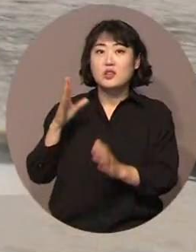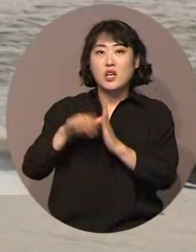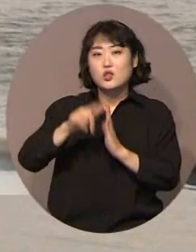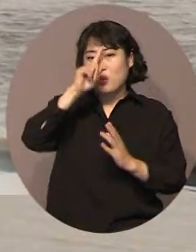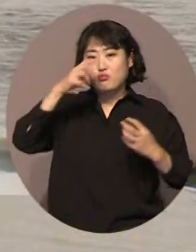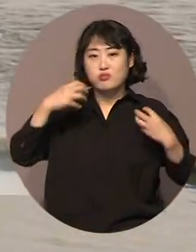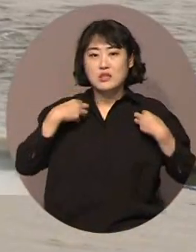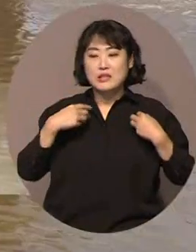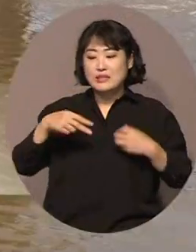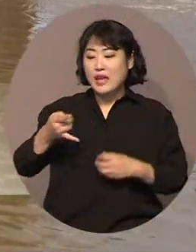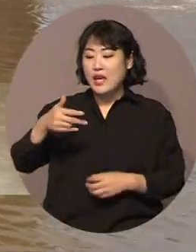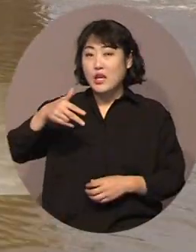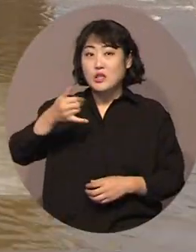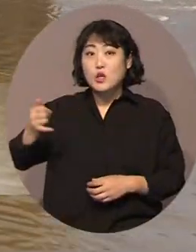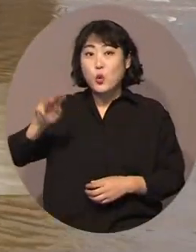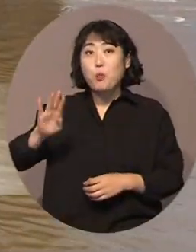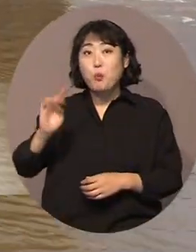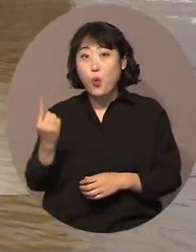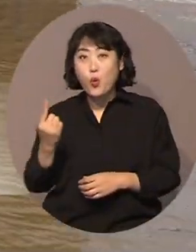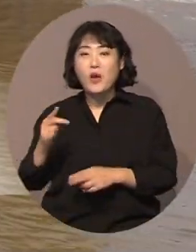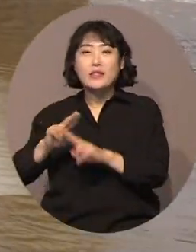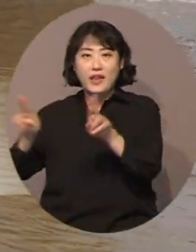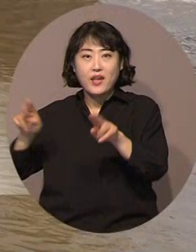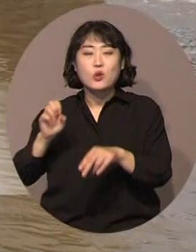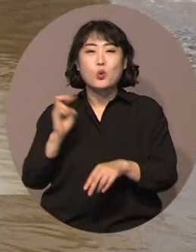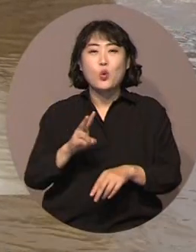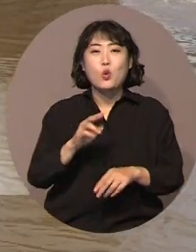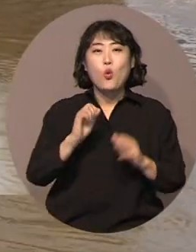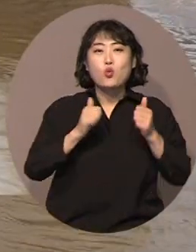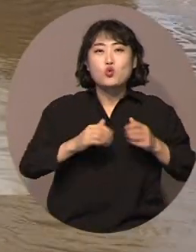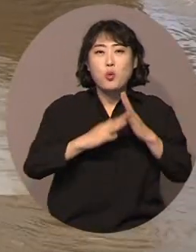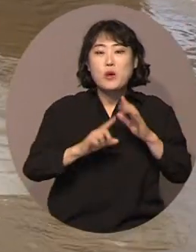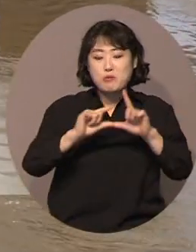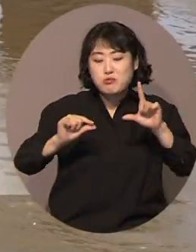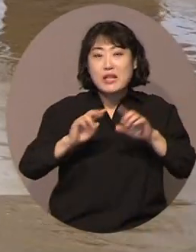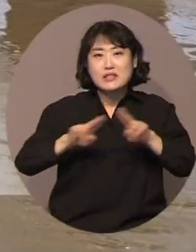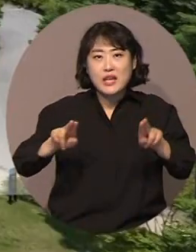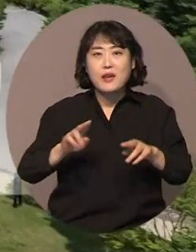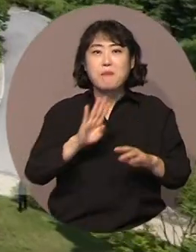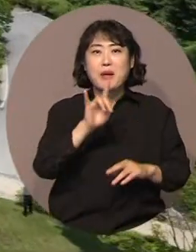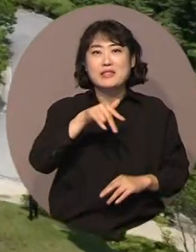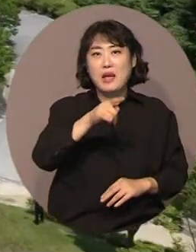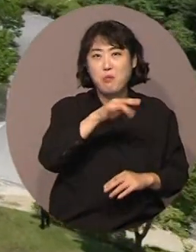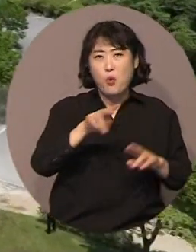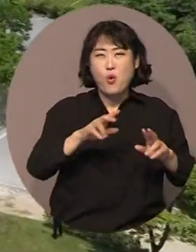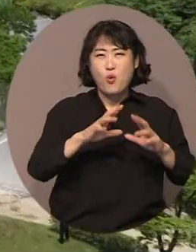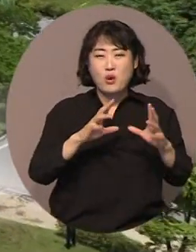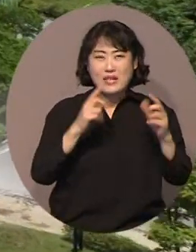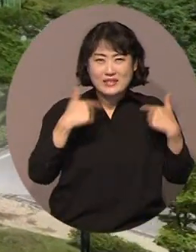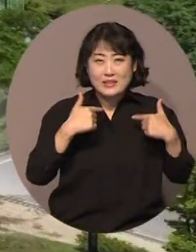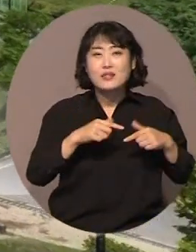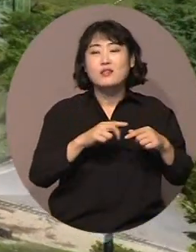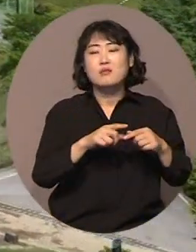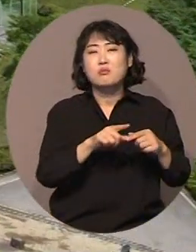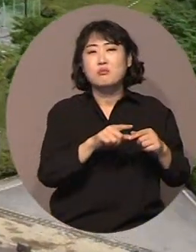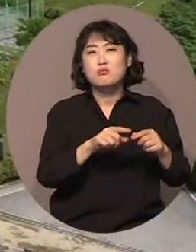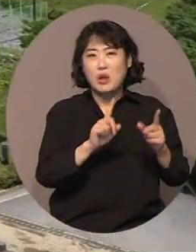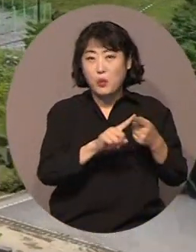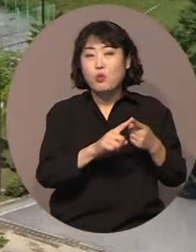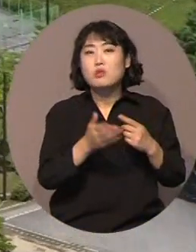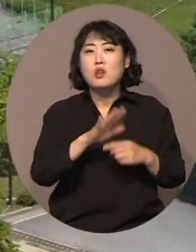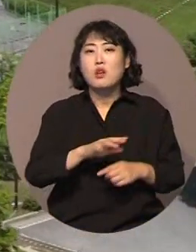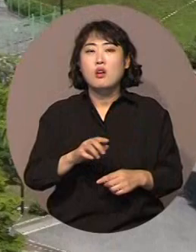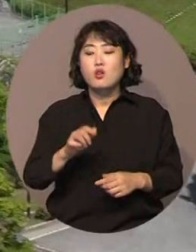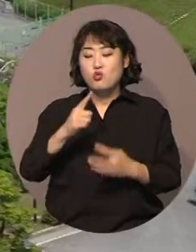세종본은 해체 공주보 부분 해체 백제보 상시 개방을 결정했지만 윤석열 정부는 4대강 보유지